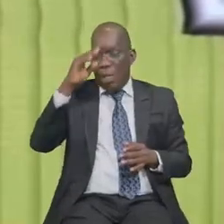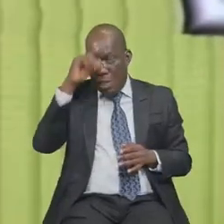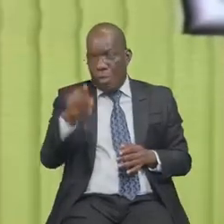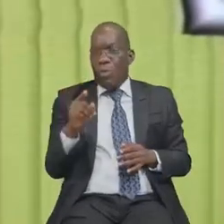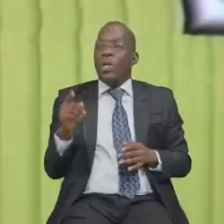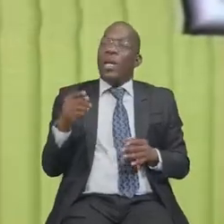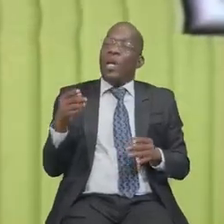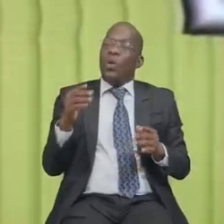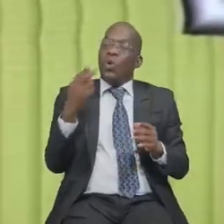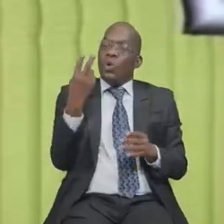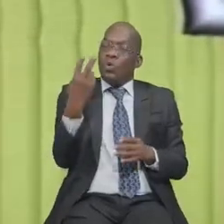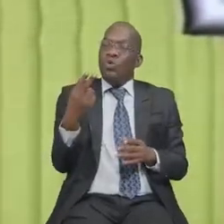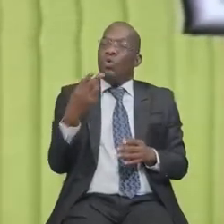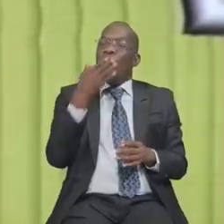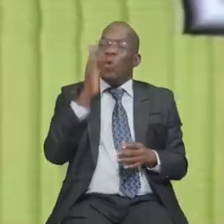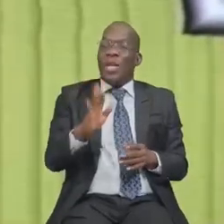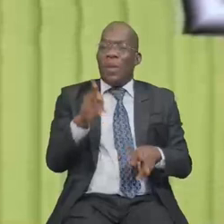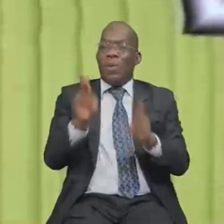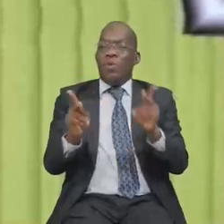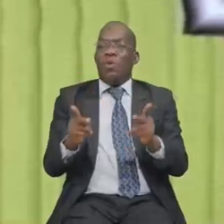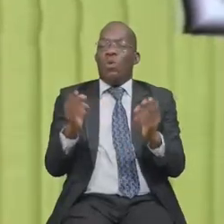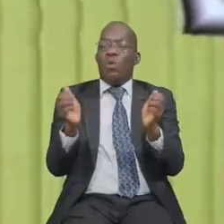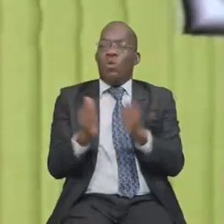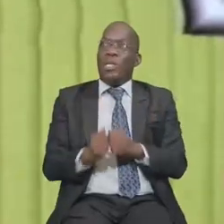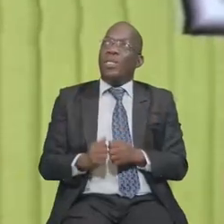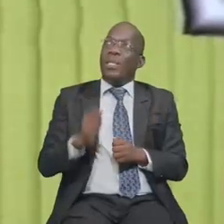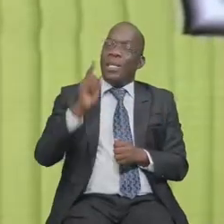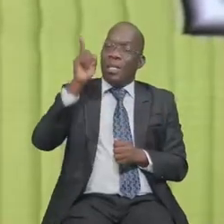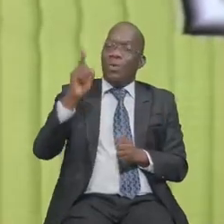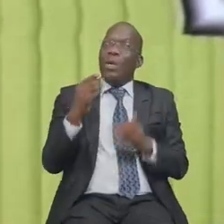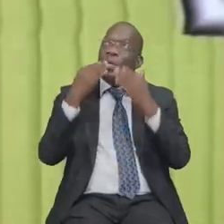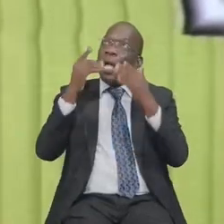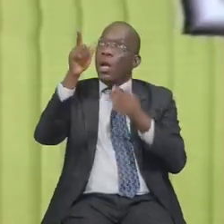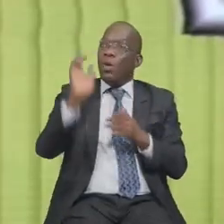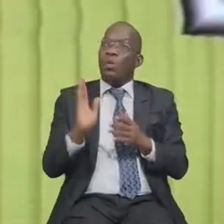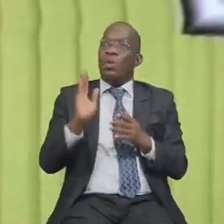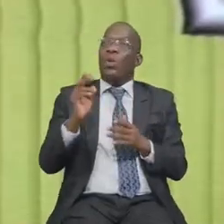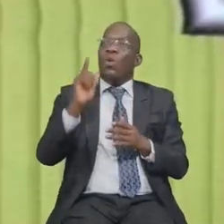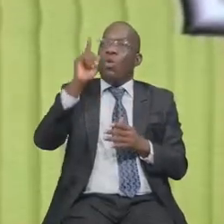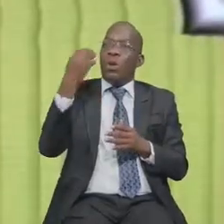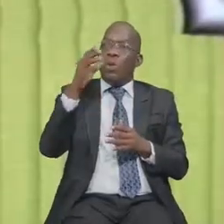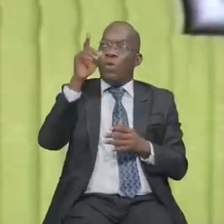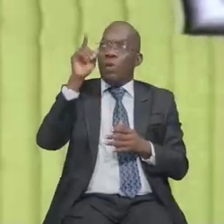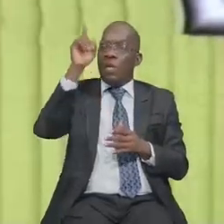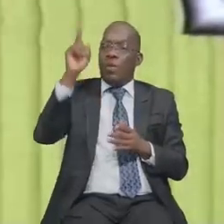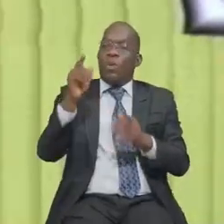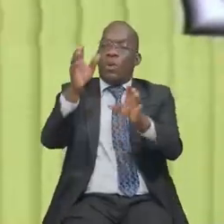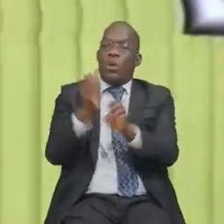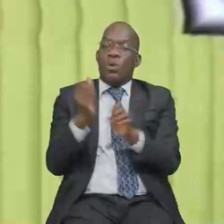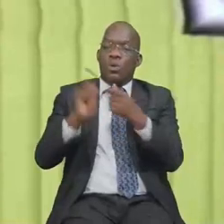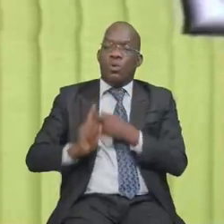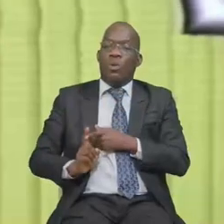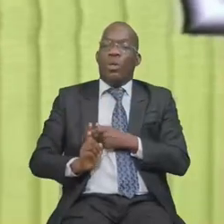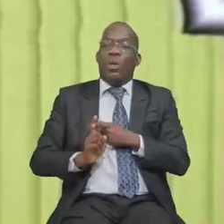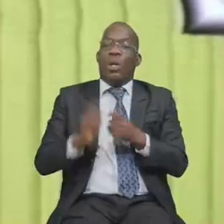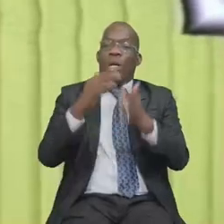lui. Mais Dieu merci, l'un d'eux est allé au paradis ce jour-là. Et quand il devait être enseveli, il a